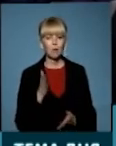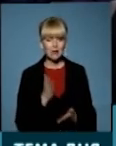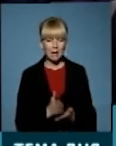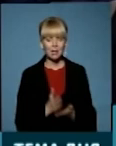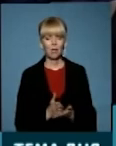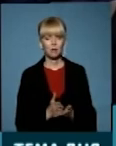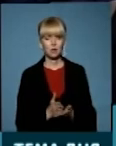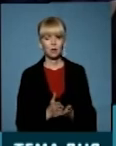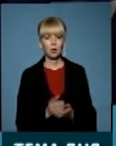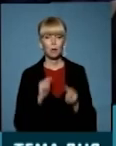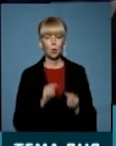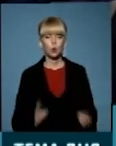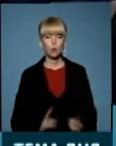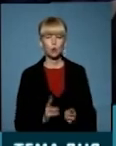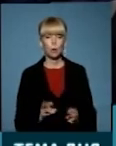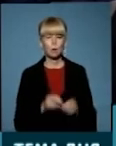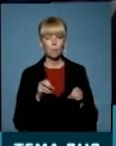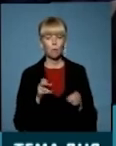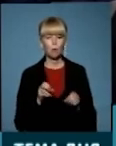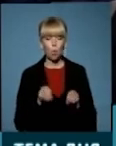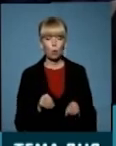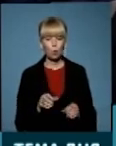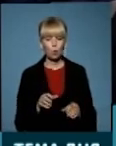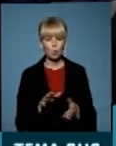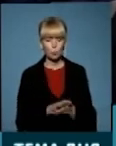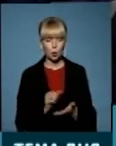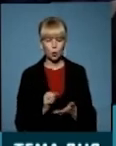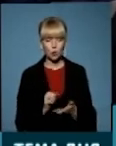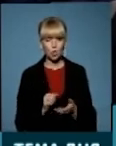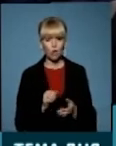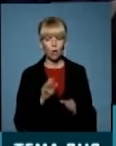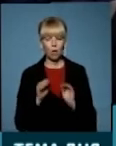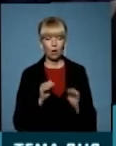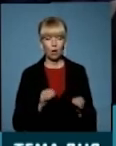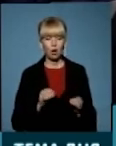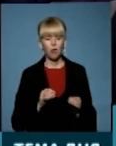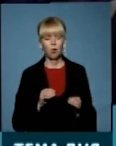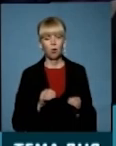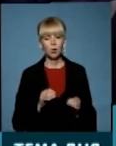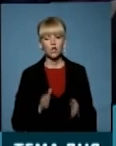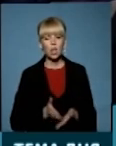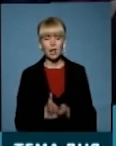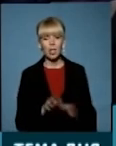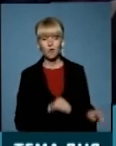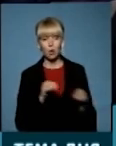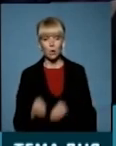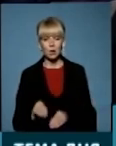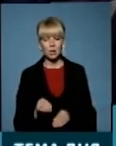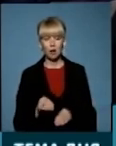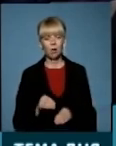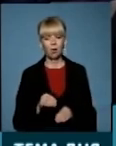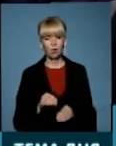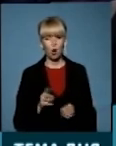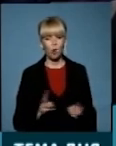такі протипожежні порушення, як оздоблені шляхи евакуації горючими матеріалами, що буде перешкоджати